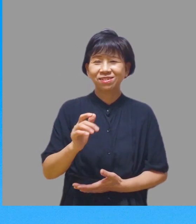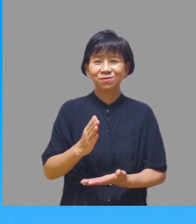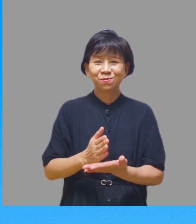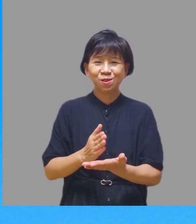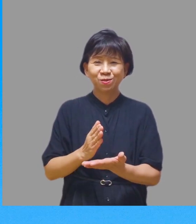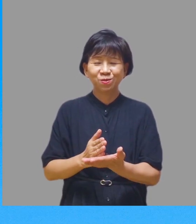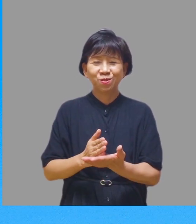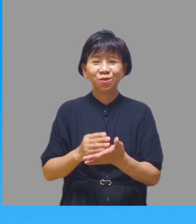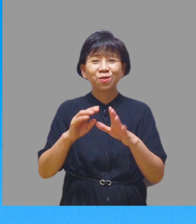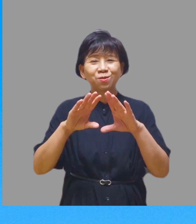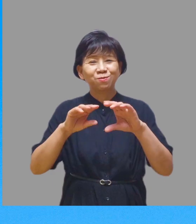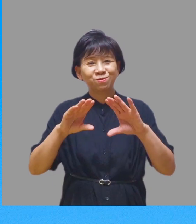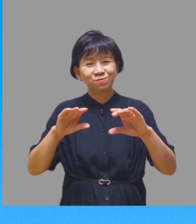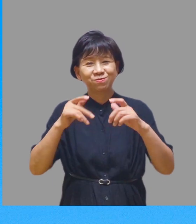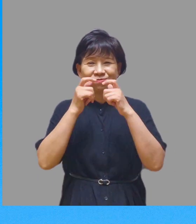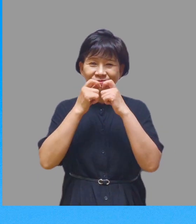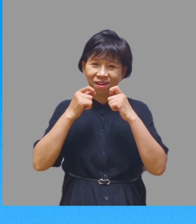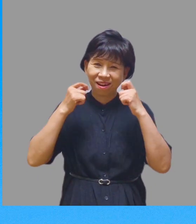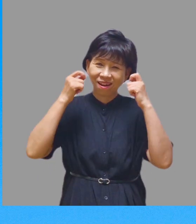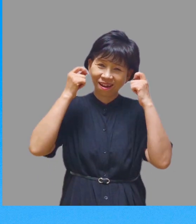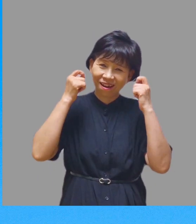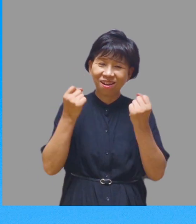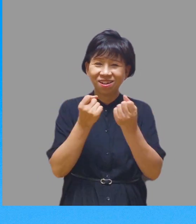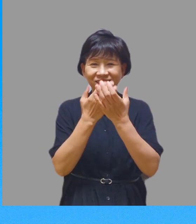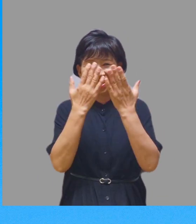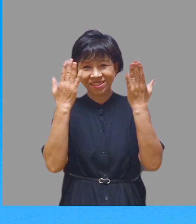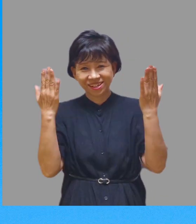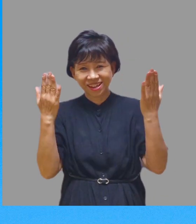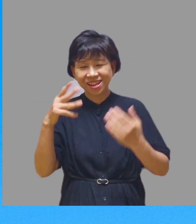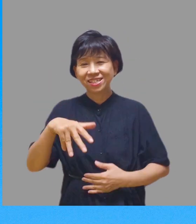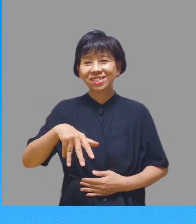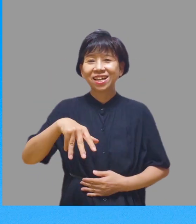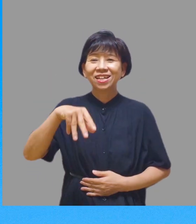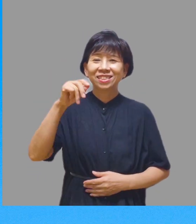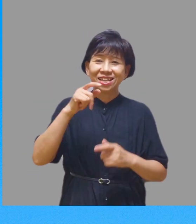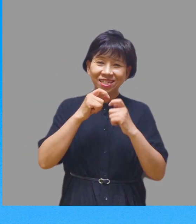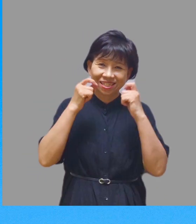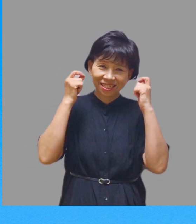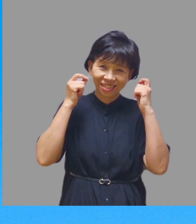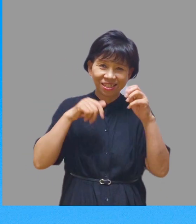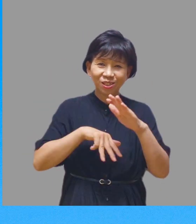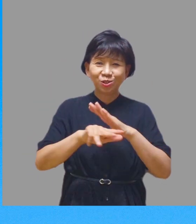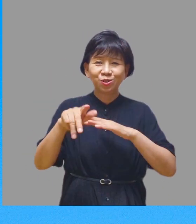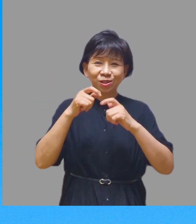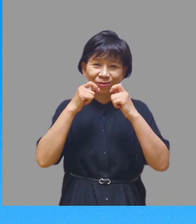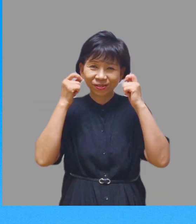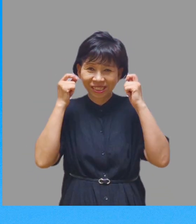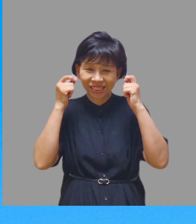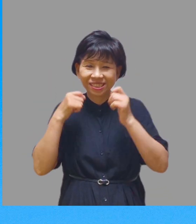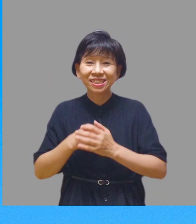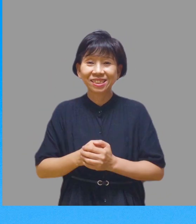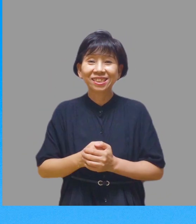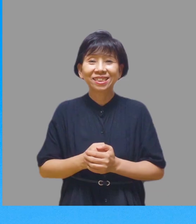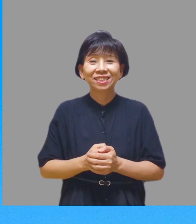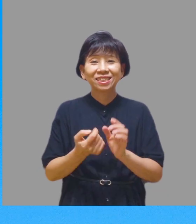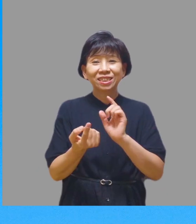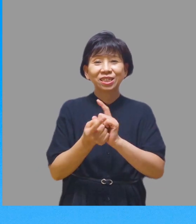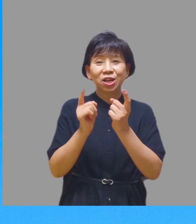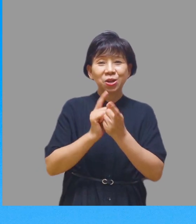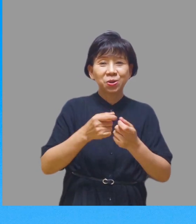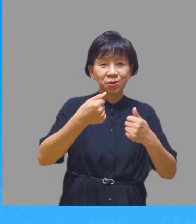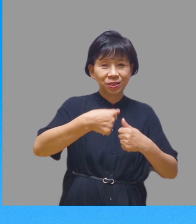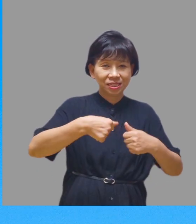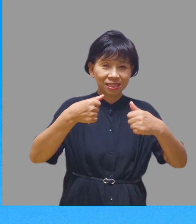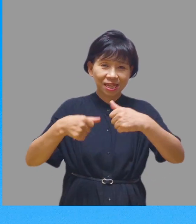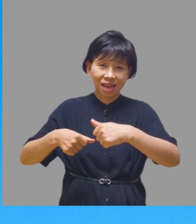표정을 밝게 창세기, 출애굽기 이렇게 한번 보시고 옆에 분들 보시면서 인사 나누시겠습니다.